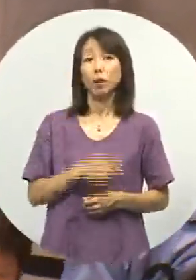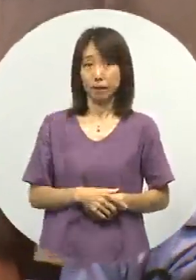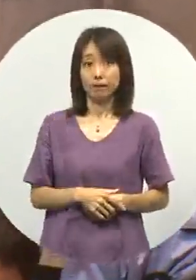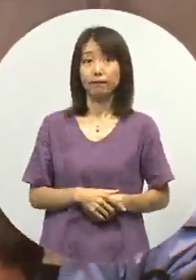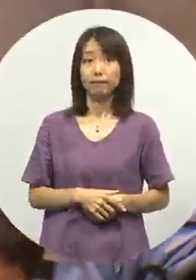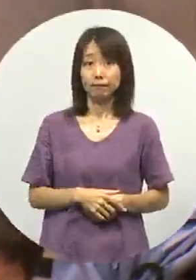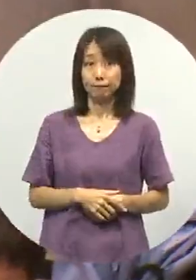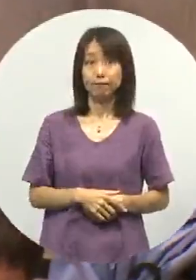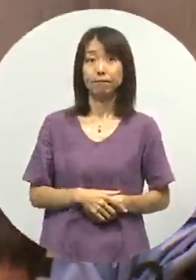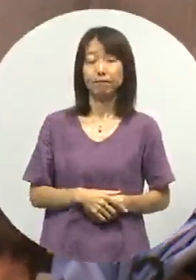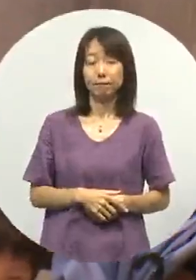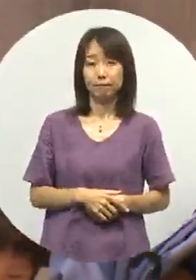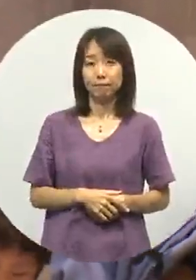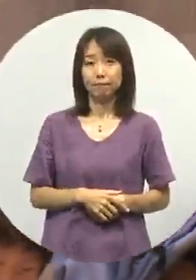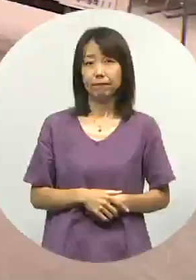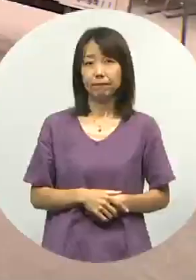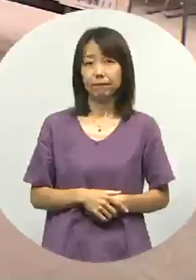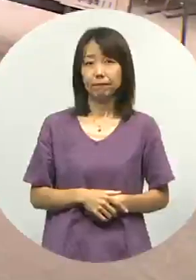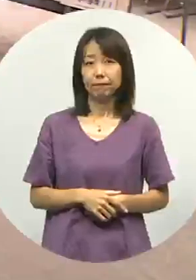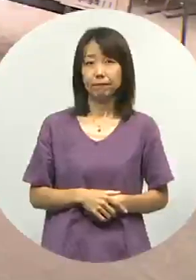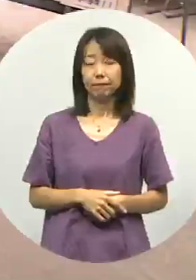る。